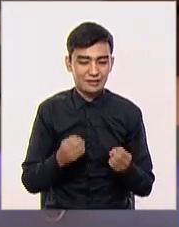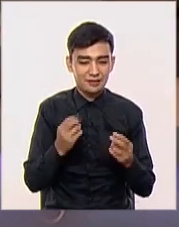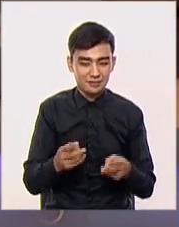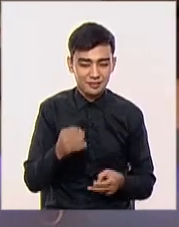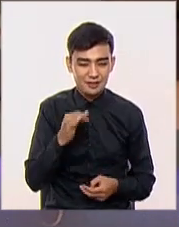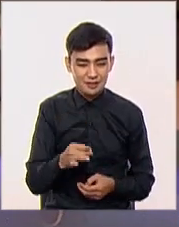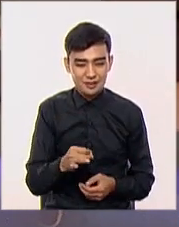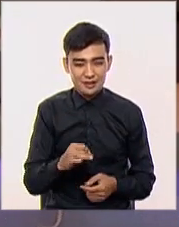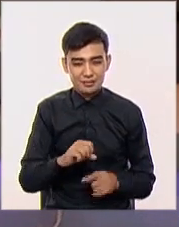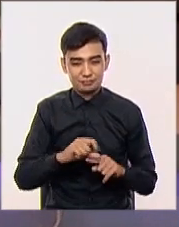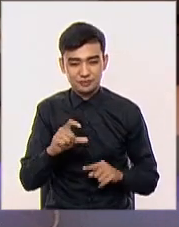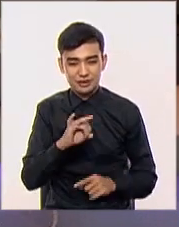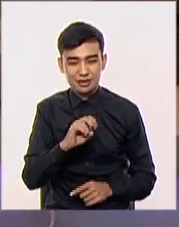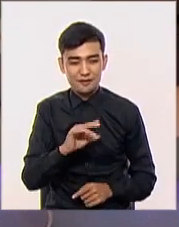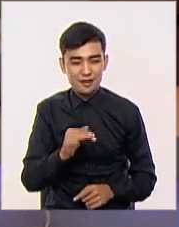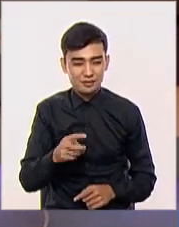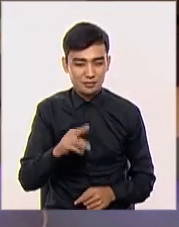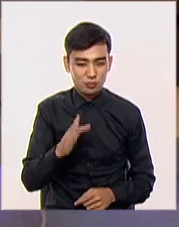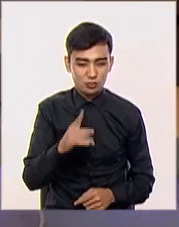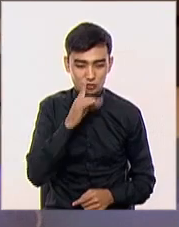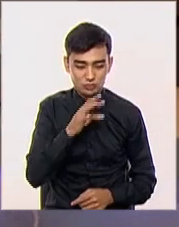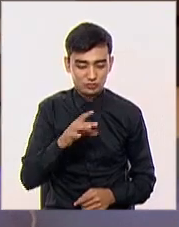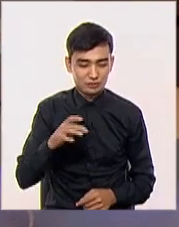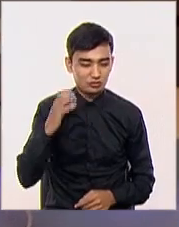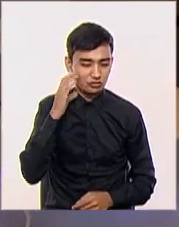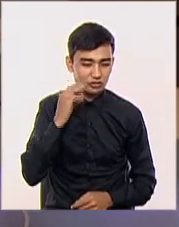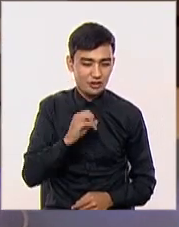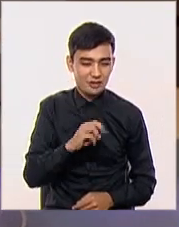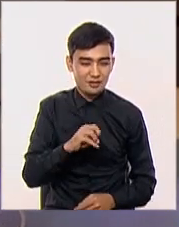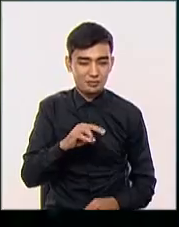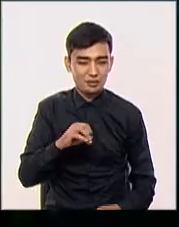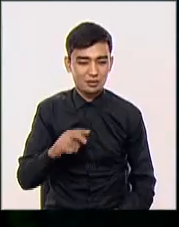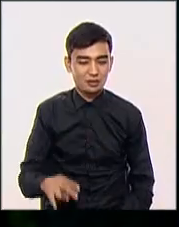следствие роста инфляции? Мнение экспертов выслушал Еляман Раймбеков.